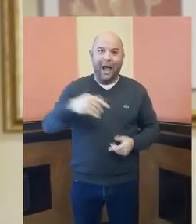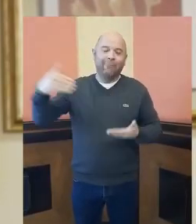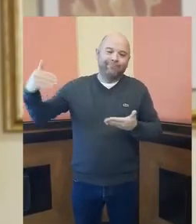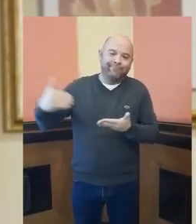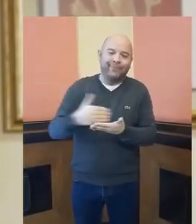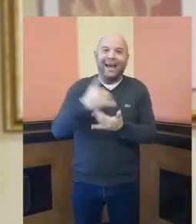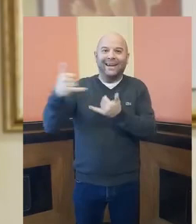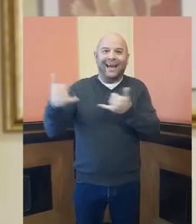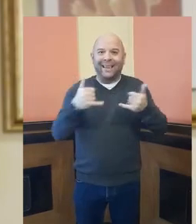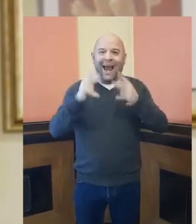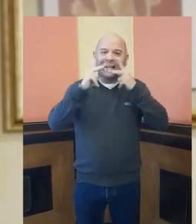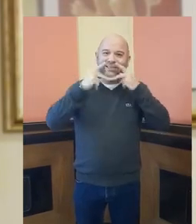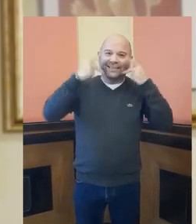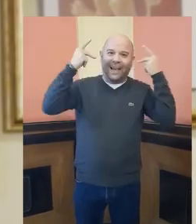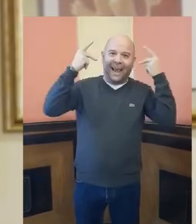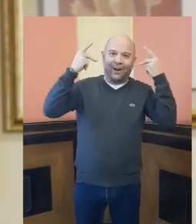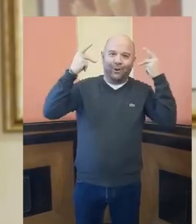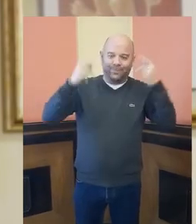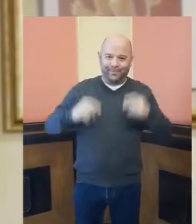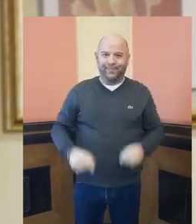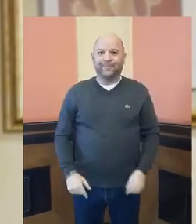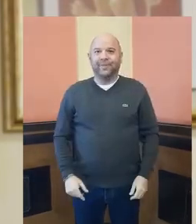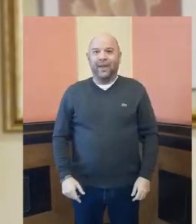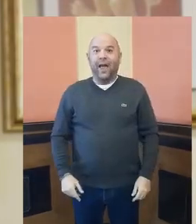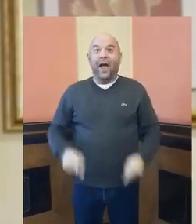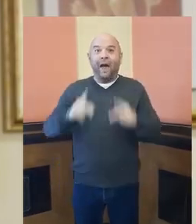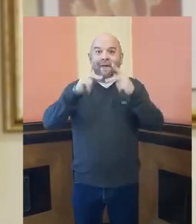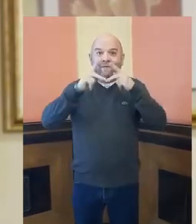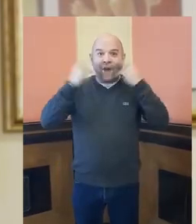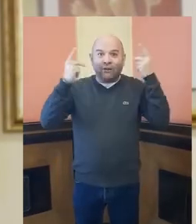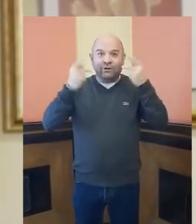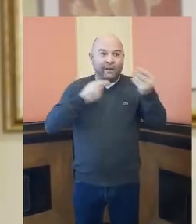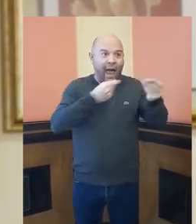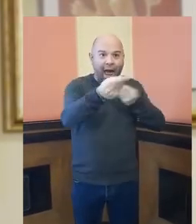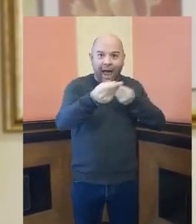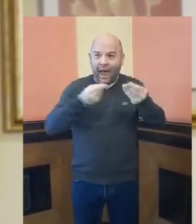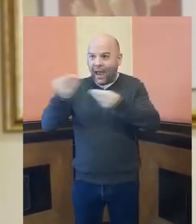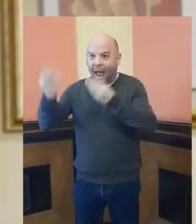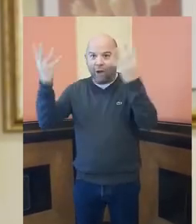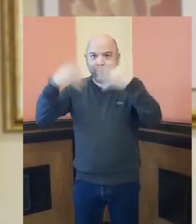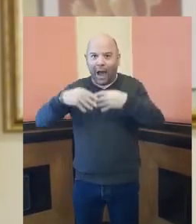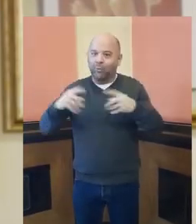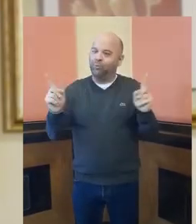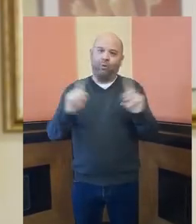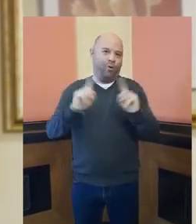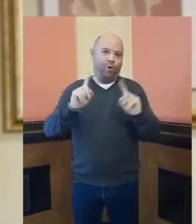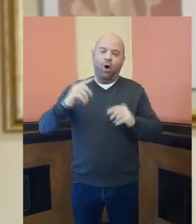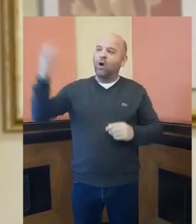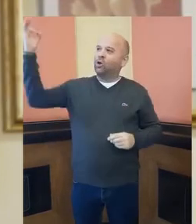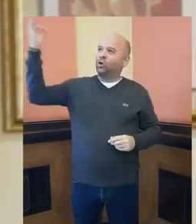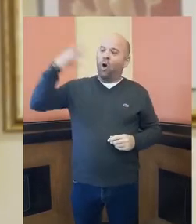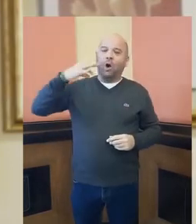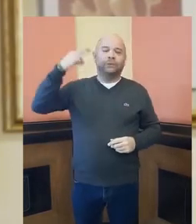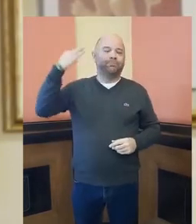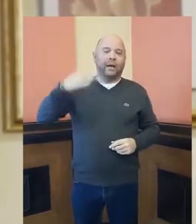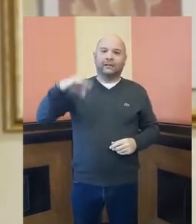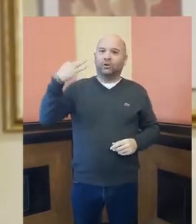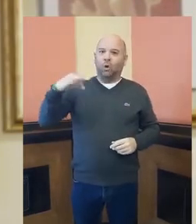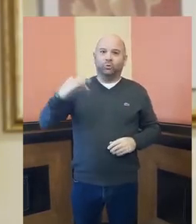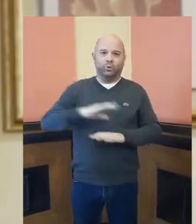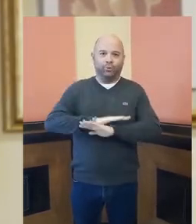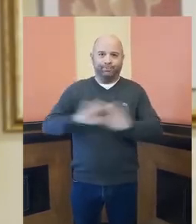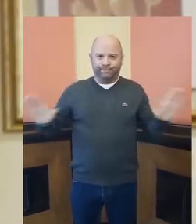i migliori auguri di buone feste e di un sereno anno nuovo. La felicità è un dono prezioso che non dobbiamo mai dare per scontato e